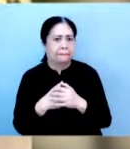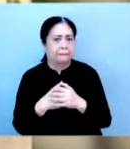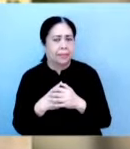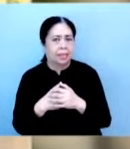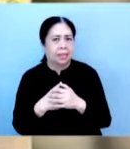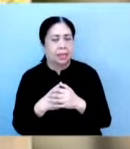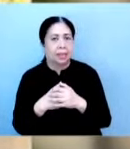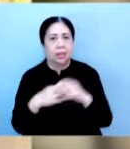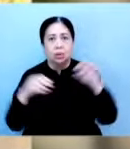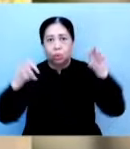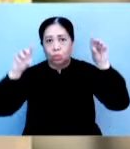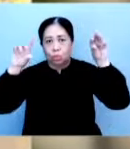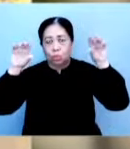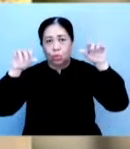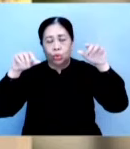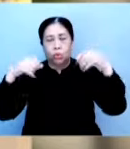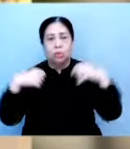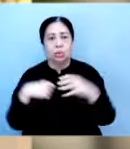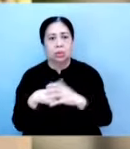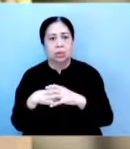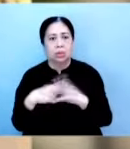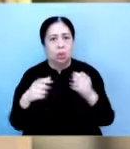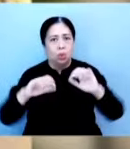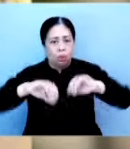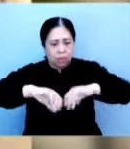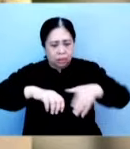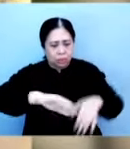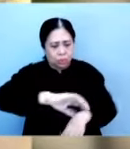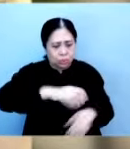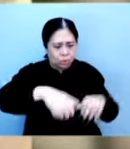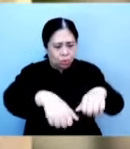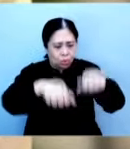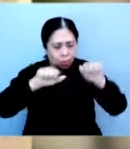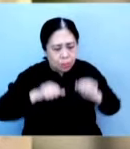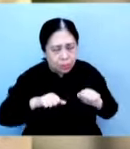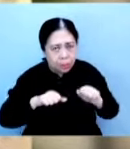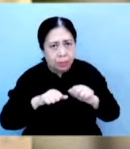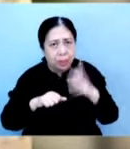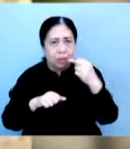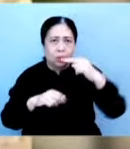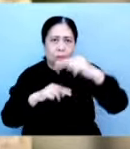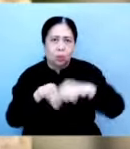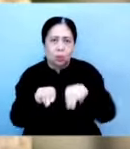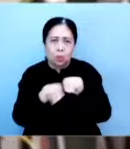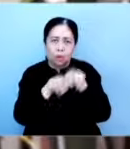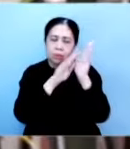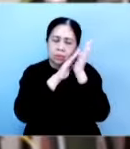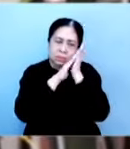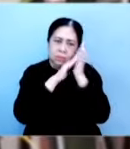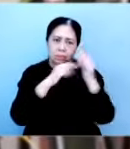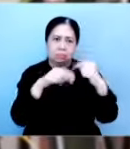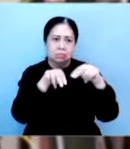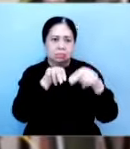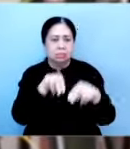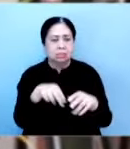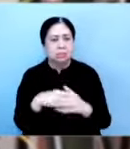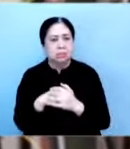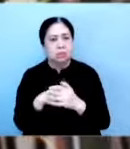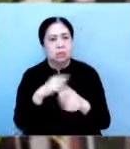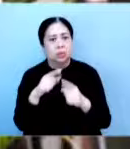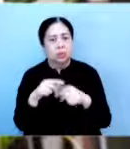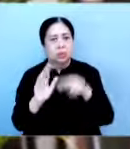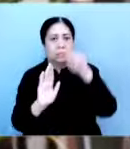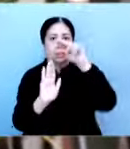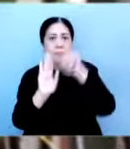Mikey ang gusto niya i-open namin yung casket kasi tatabihan daw diyan si papa Mikey niya nung inilibing naman